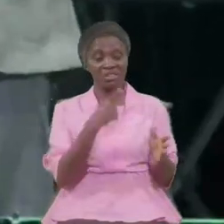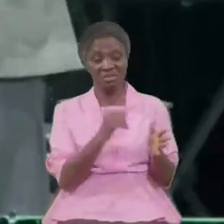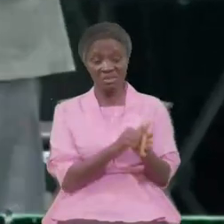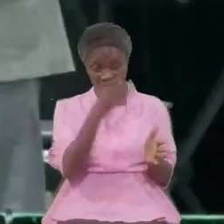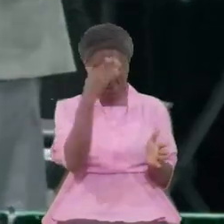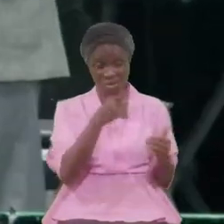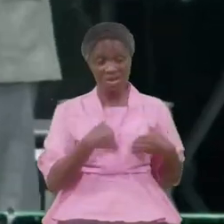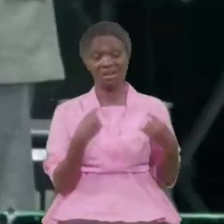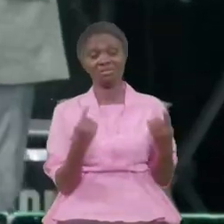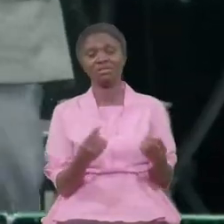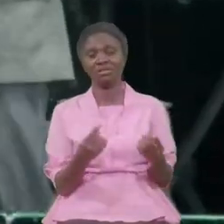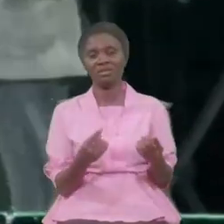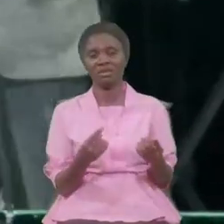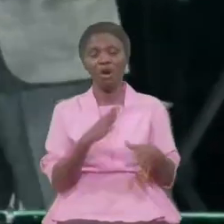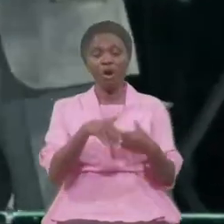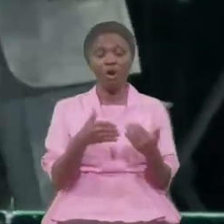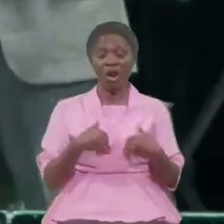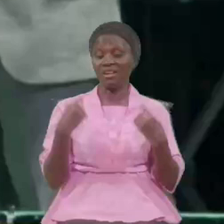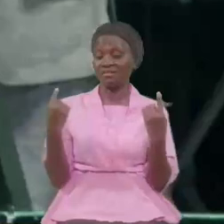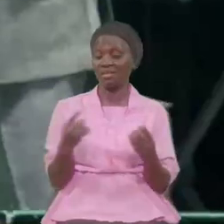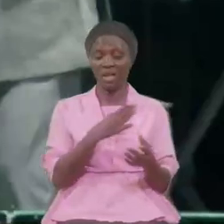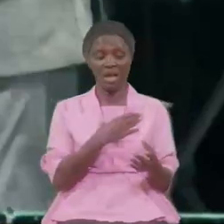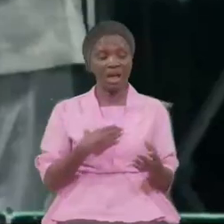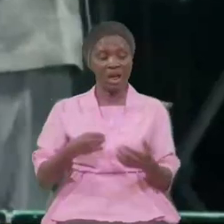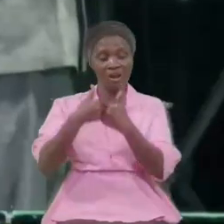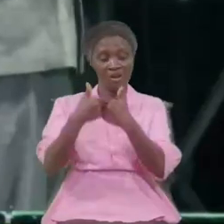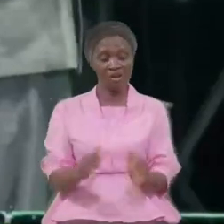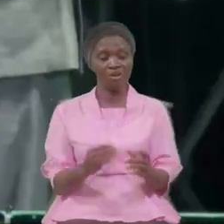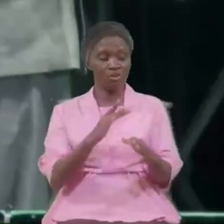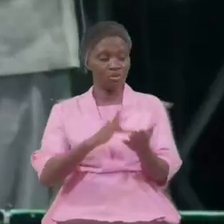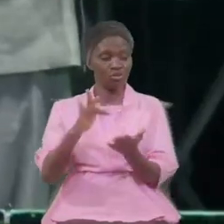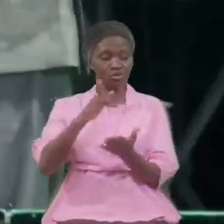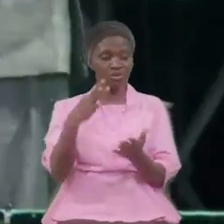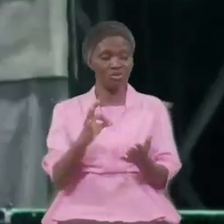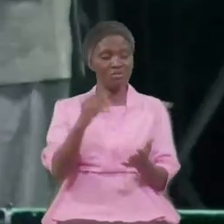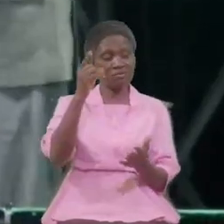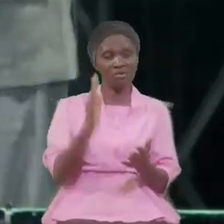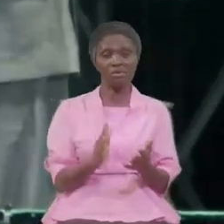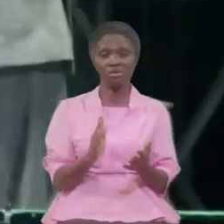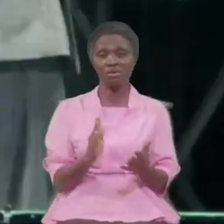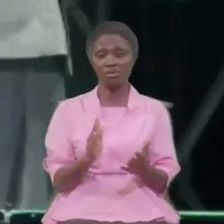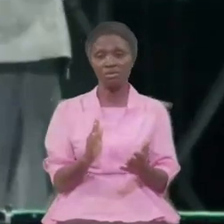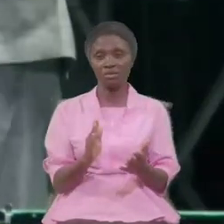mais tous ont péché et sont privés de la gloire de Dieu.